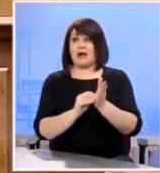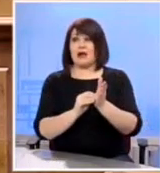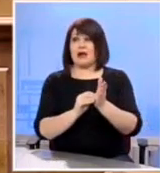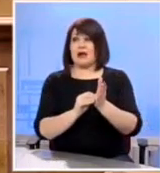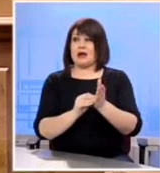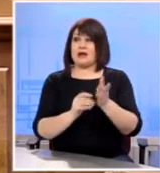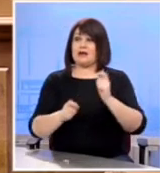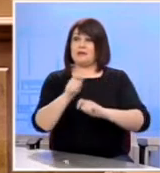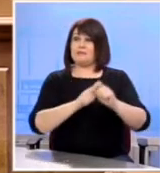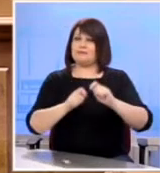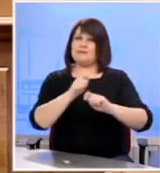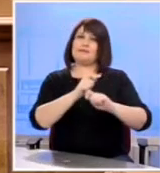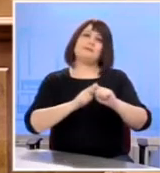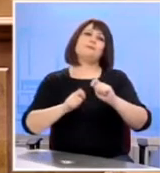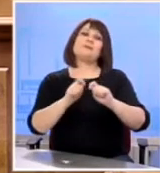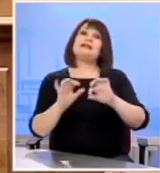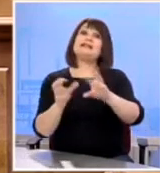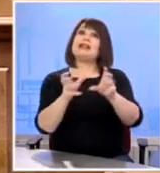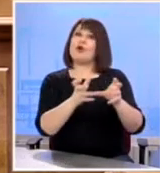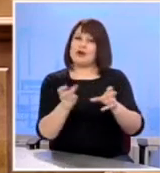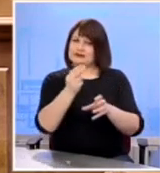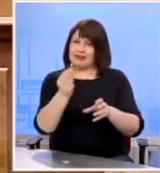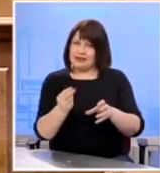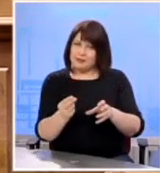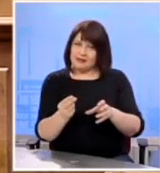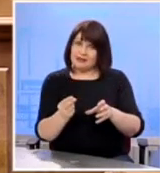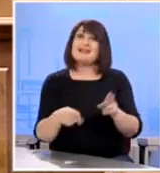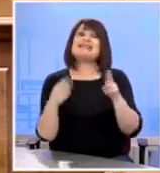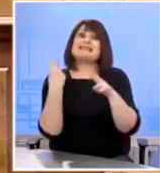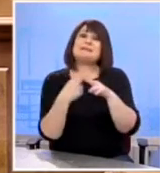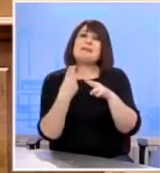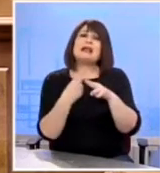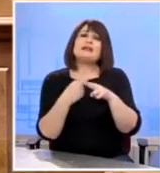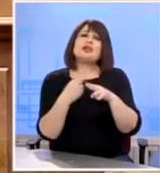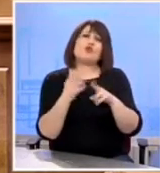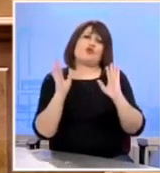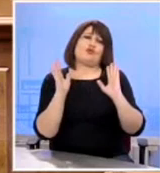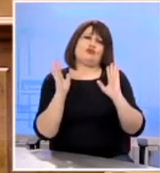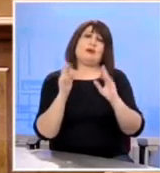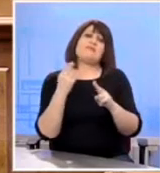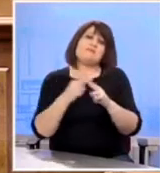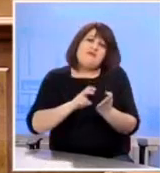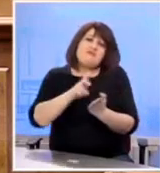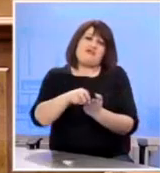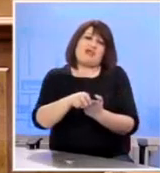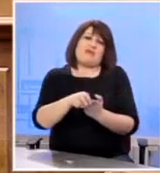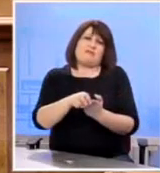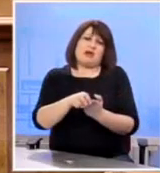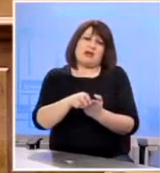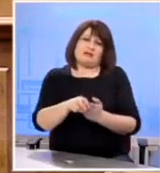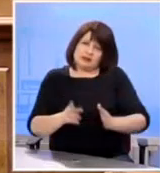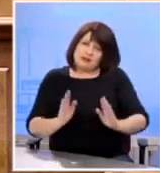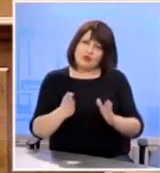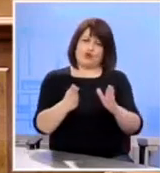ευνομούμενη ως προς τα τηλεοπτικά της και αυτό είναι το πρώτο σημαντικό μεγάλο βήμα προς την αντίθετη